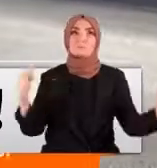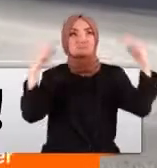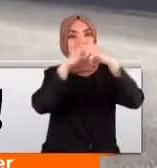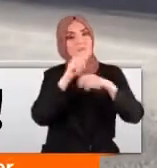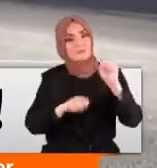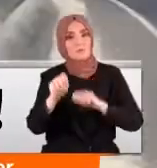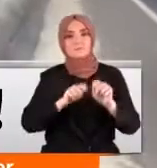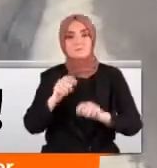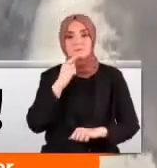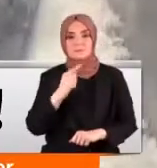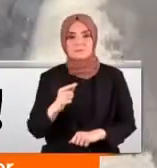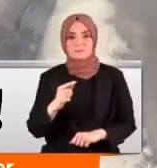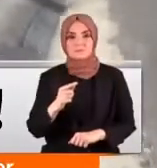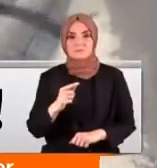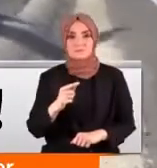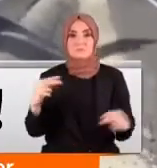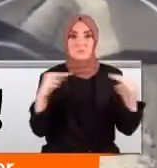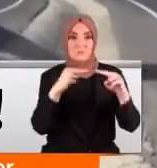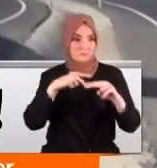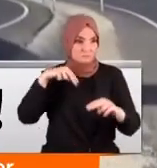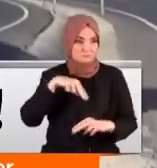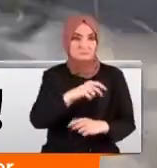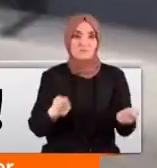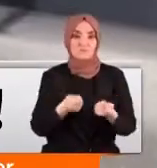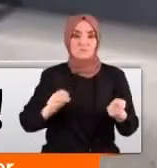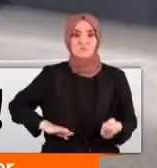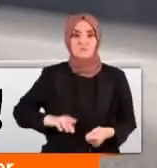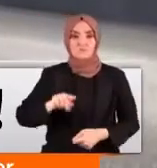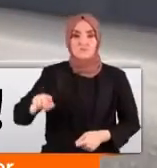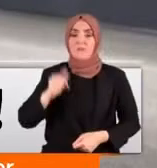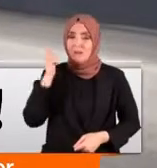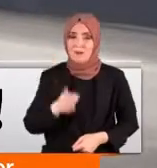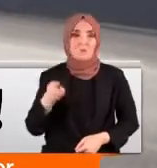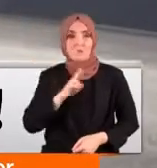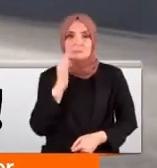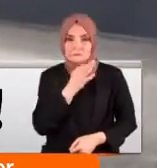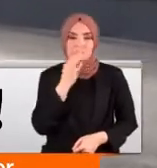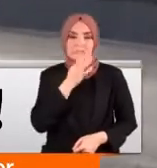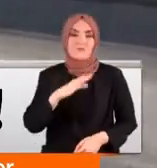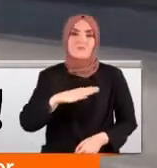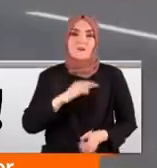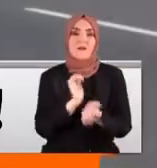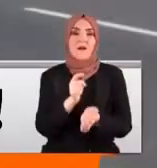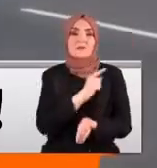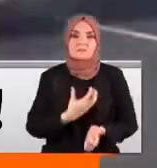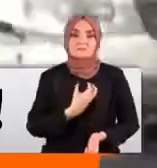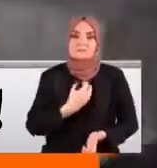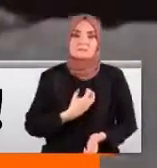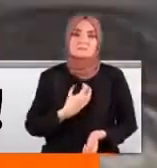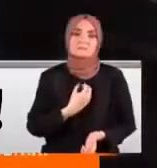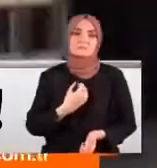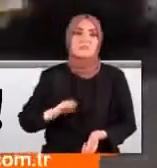geçmeye çalışan çocuklar her gün ölümle burun buruna geliyor. Ailelerin ise yüreği ağzında, hepsi evlatlarının hayatından endişe